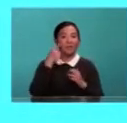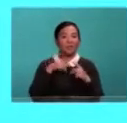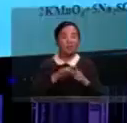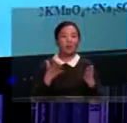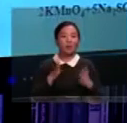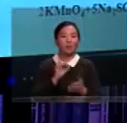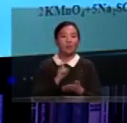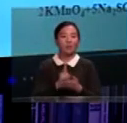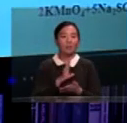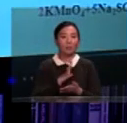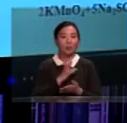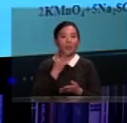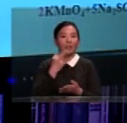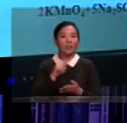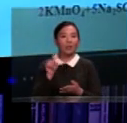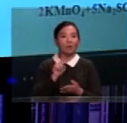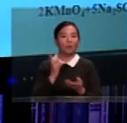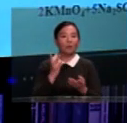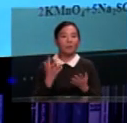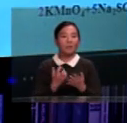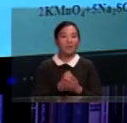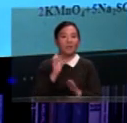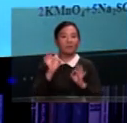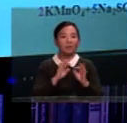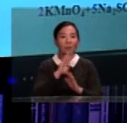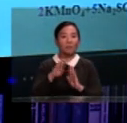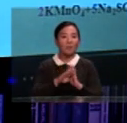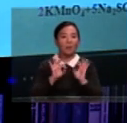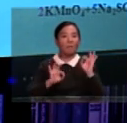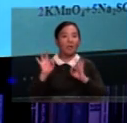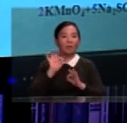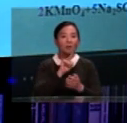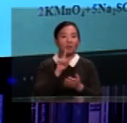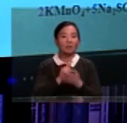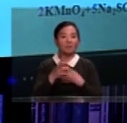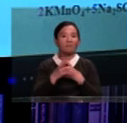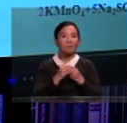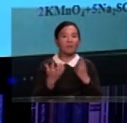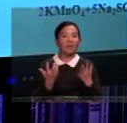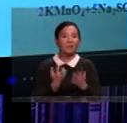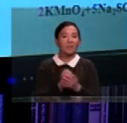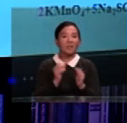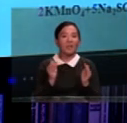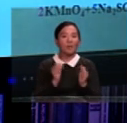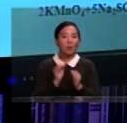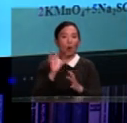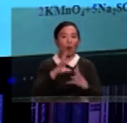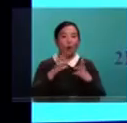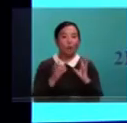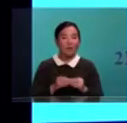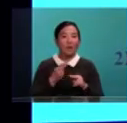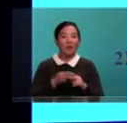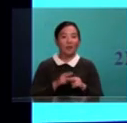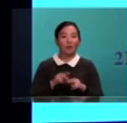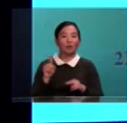должны быть. Но для того, чтобы определить коэффициенты перед молекулами, мы должны с вами определить наименьшее общее кратное, а это